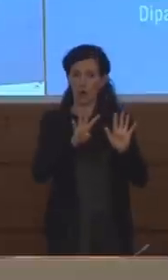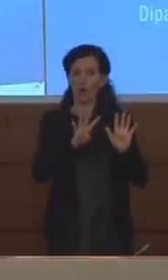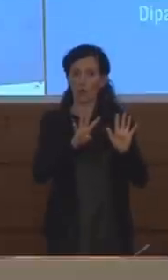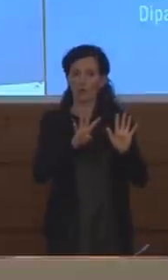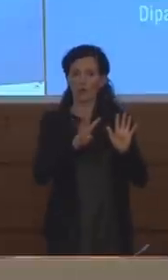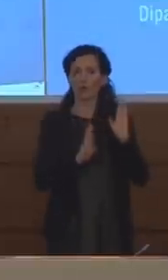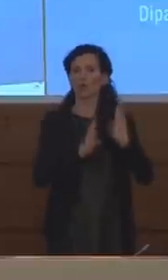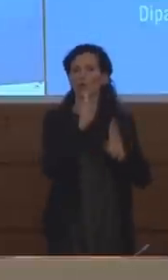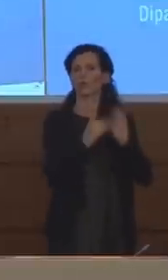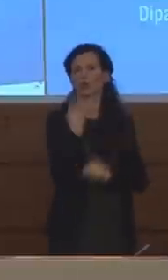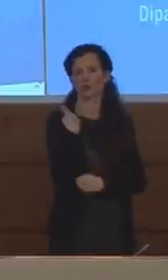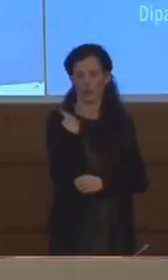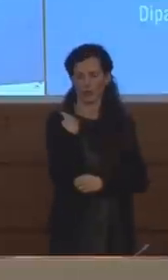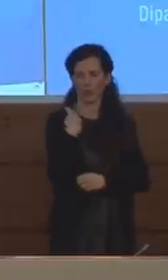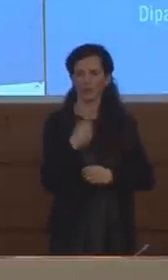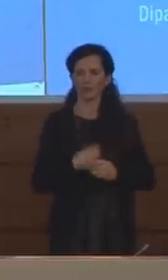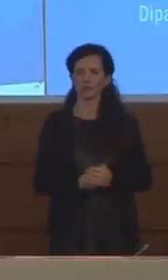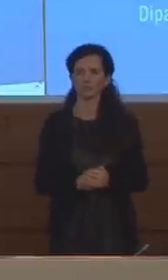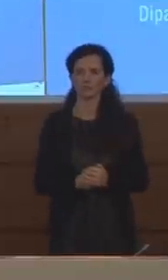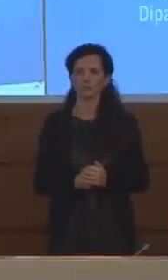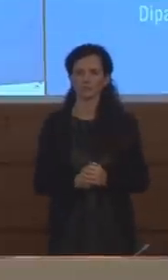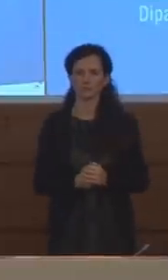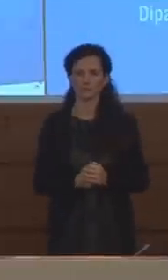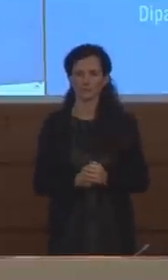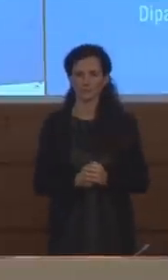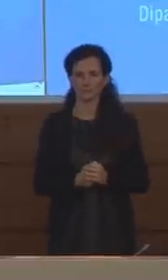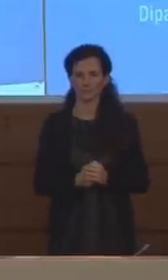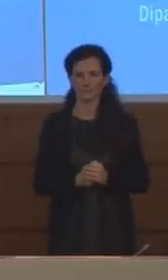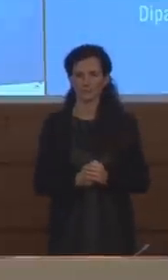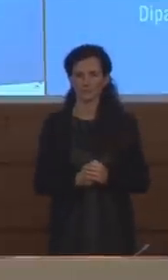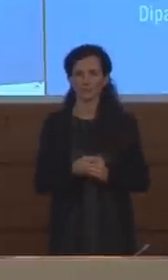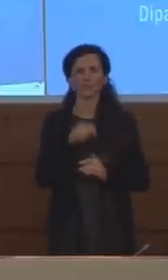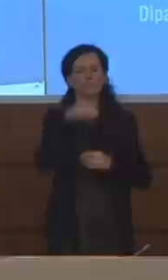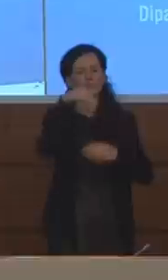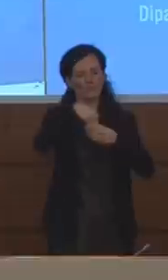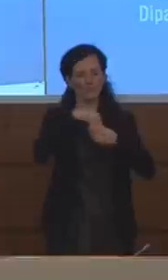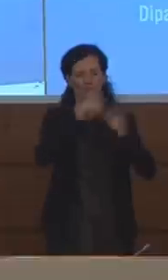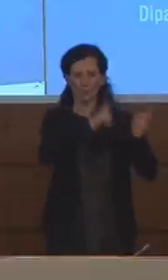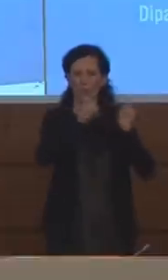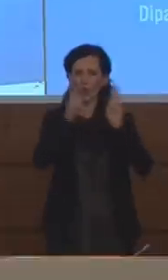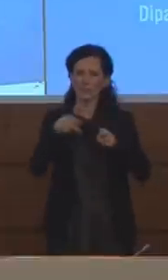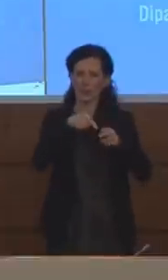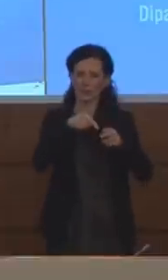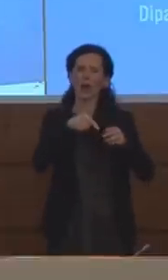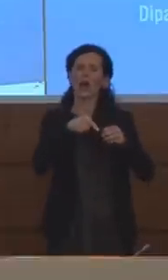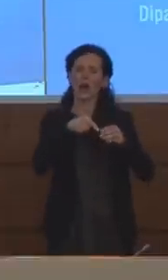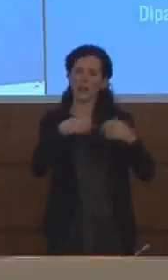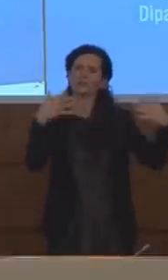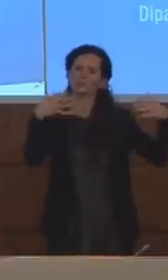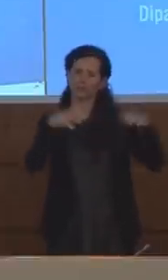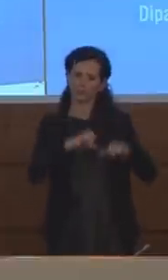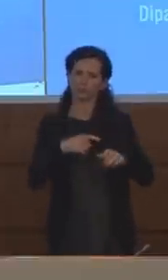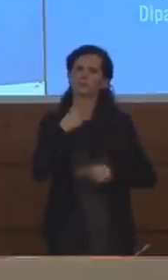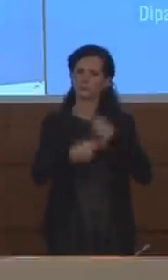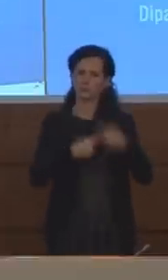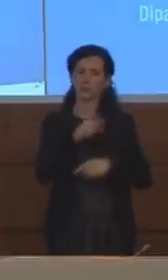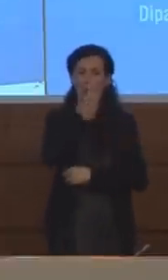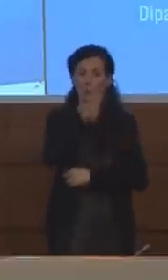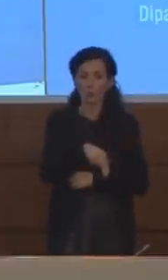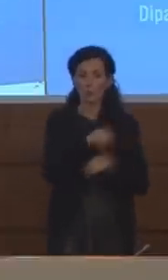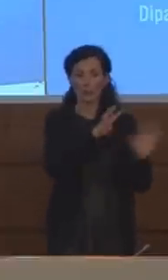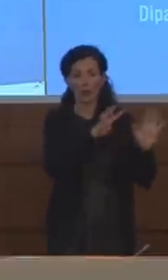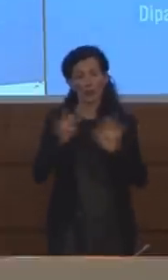in più rispetto a ieri prosegue il calo della pressione sulle strutture ospedaliere ad oggi sono infatti